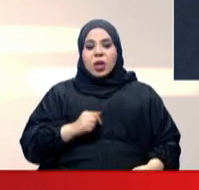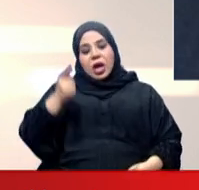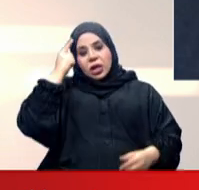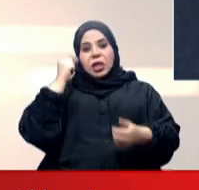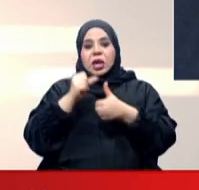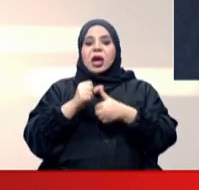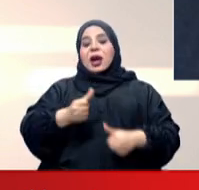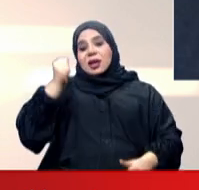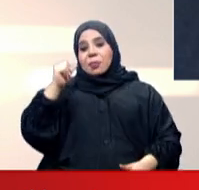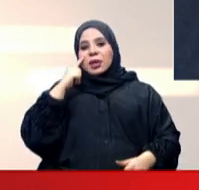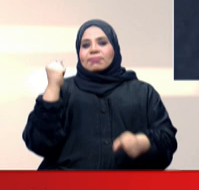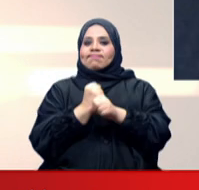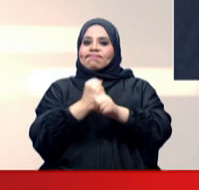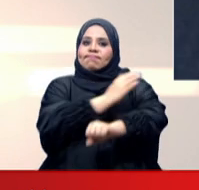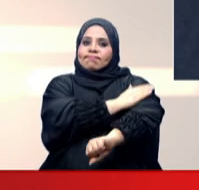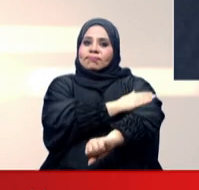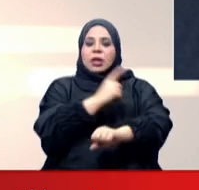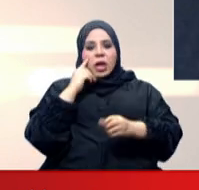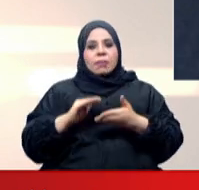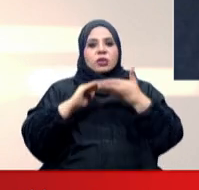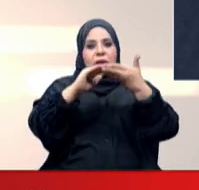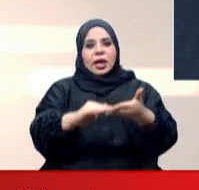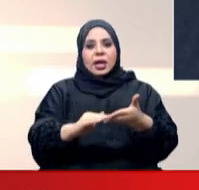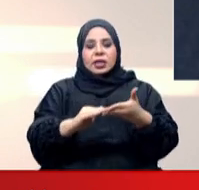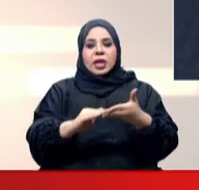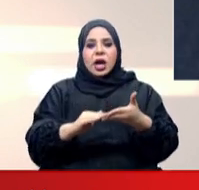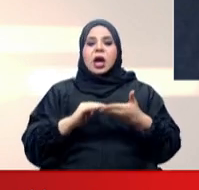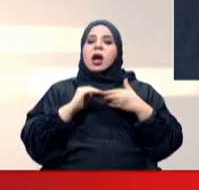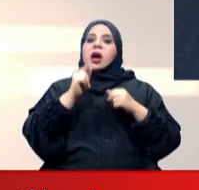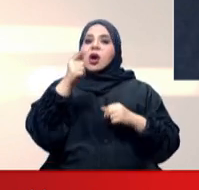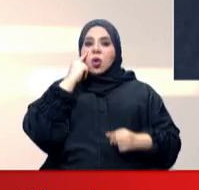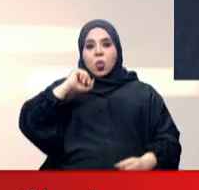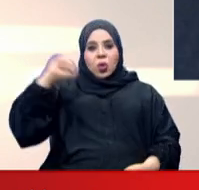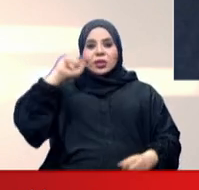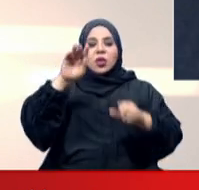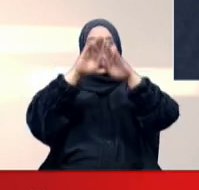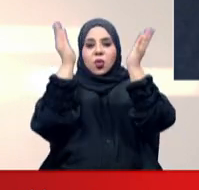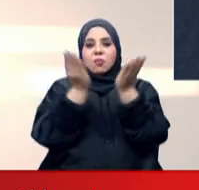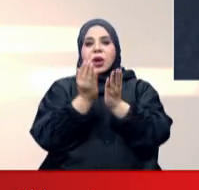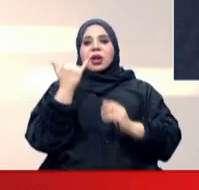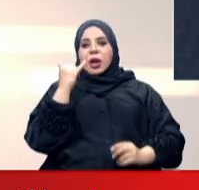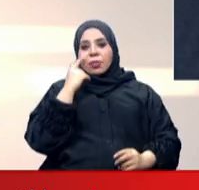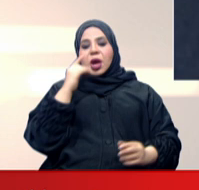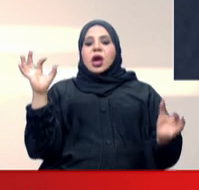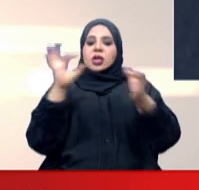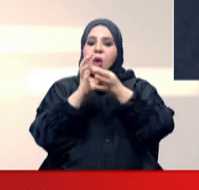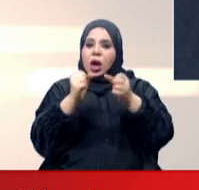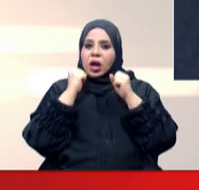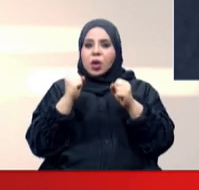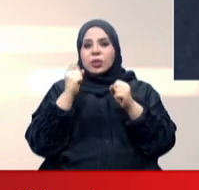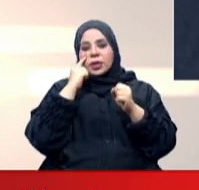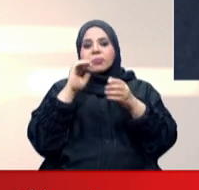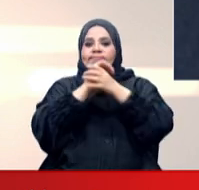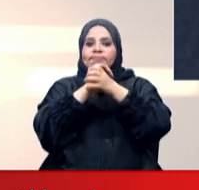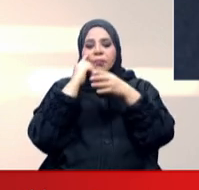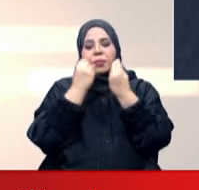مشيدا جلالته بجهوده وإسهاماته في خدمة وطنه وقضايا أمته العربية والإسلامية وتوثيق التعاون والتضامن